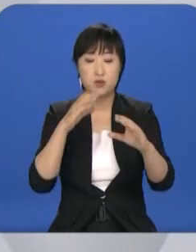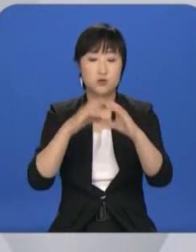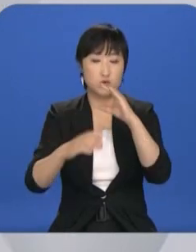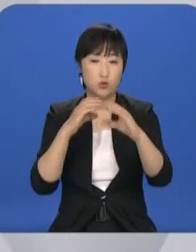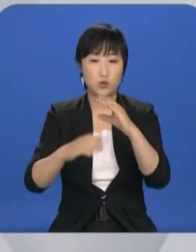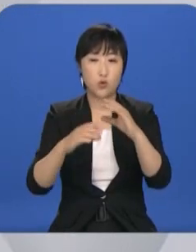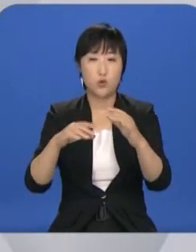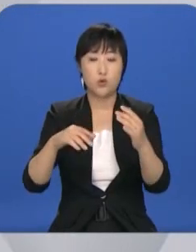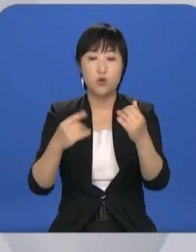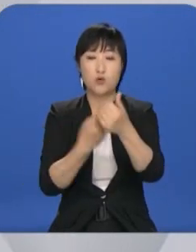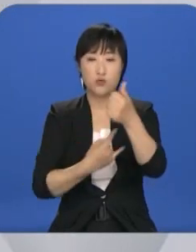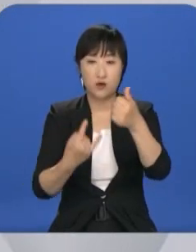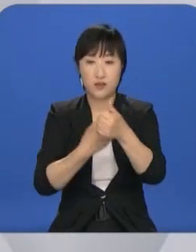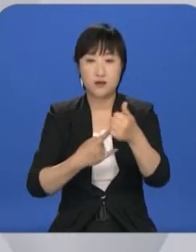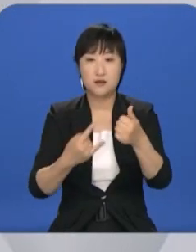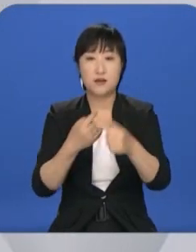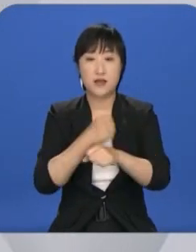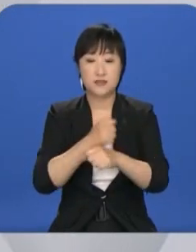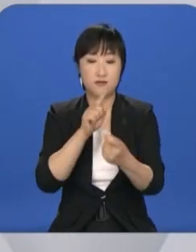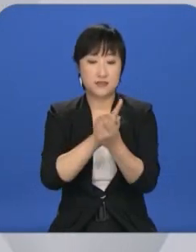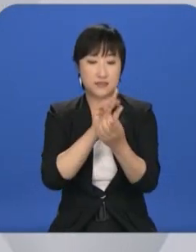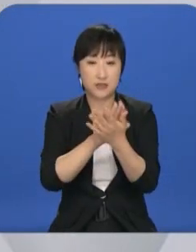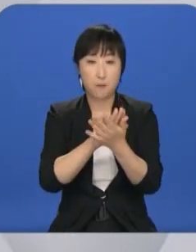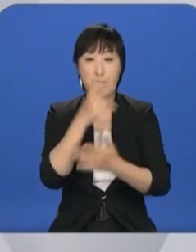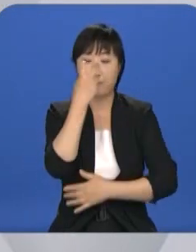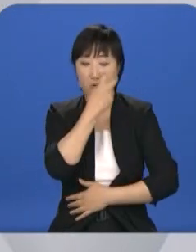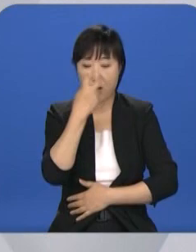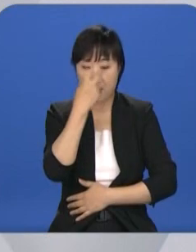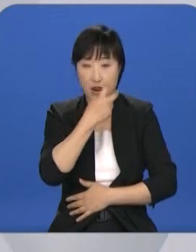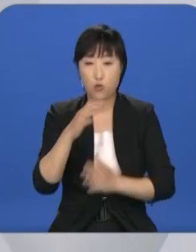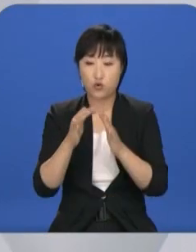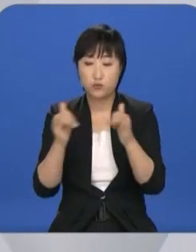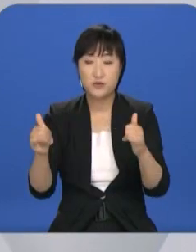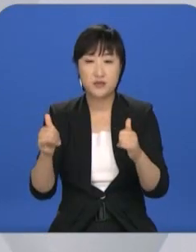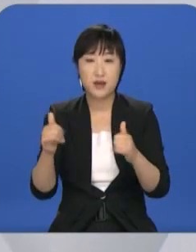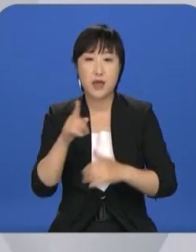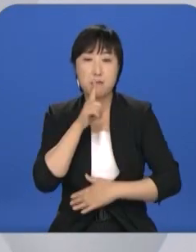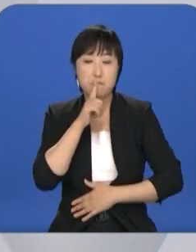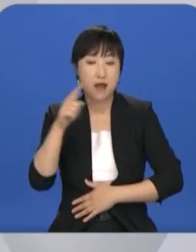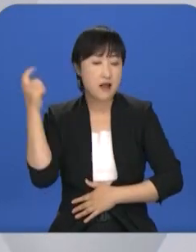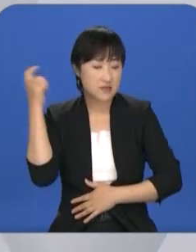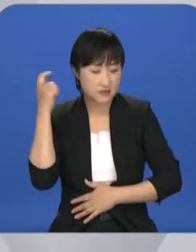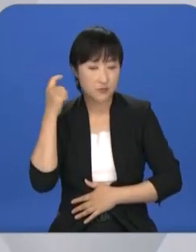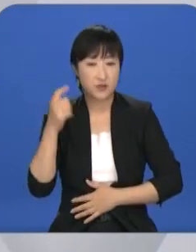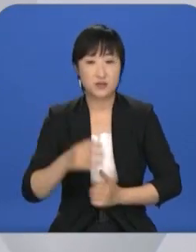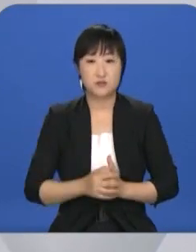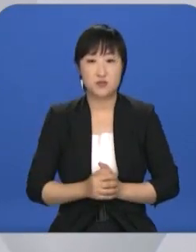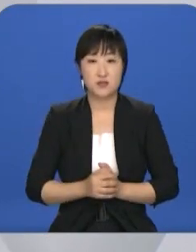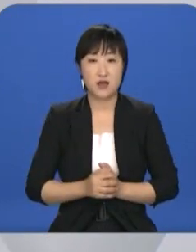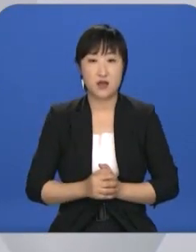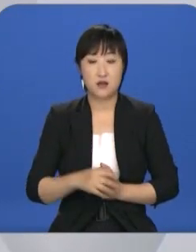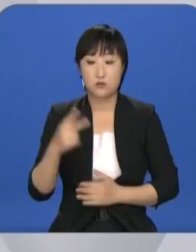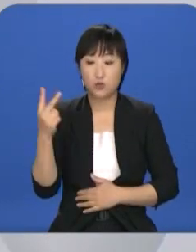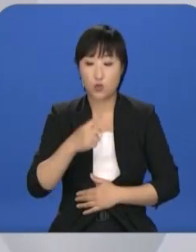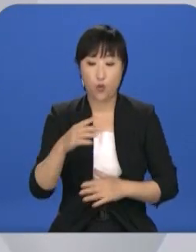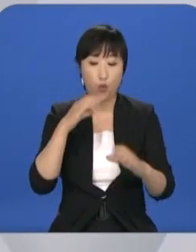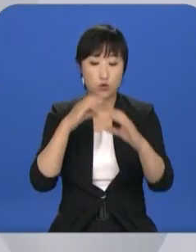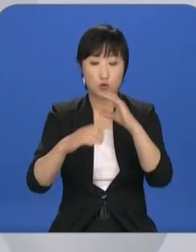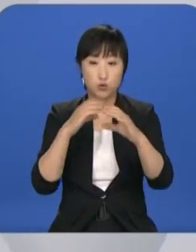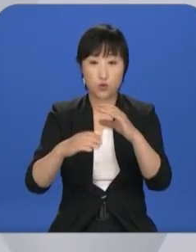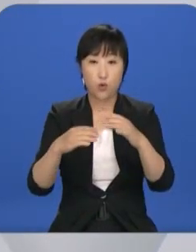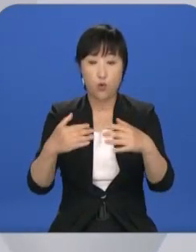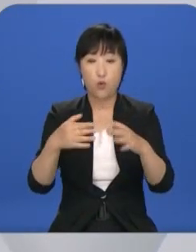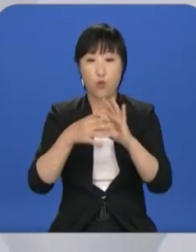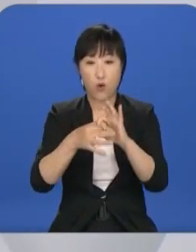군민소통위원회를 운영을 해서 제가 직접 관리하고 군민들의 소리를 여과없이 듣겠습니다. 또한 소통